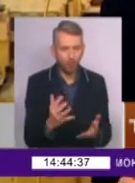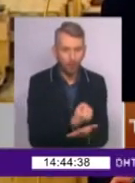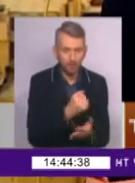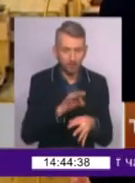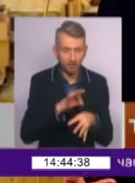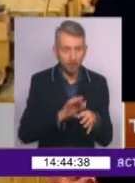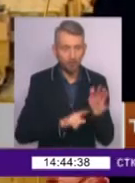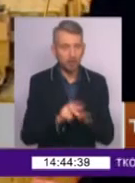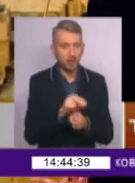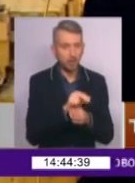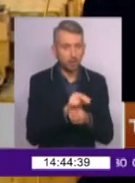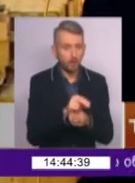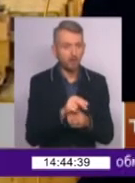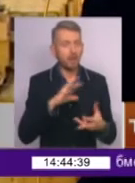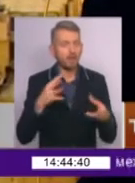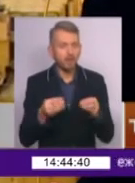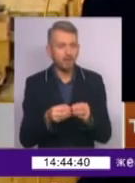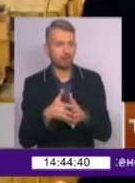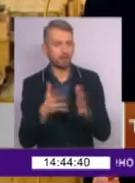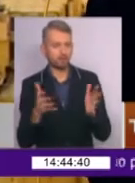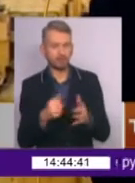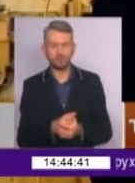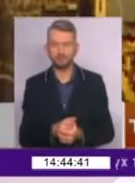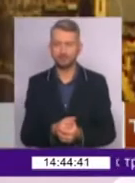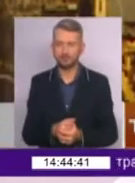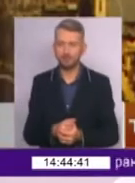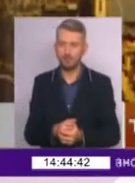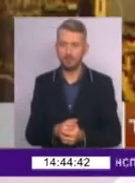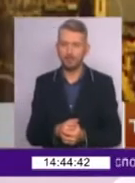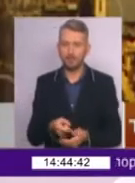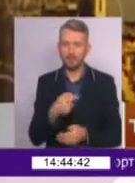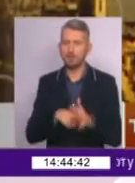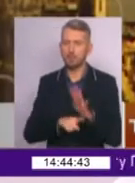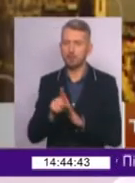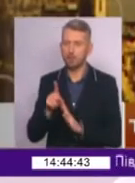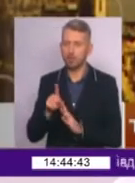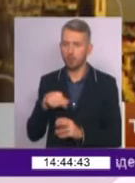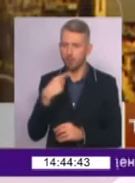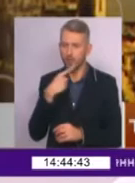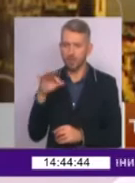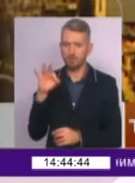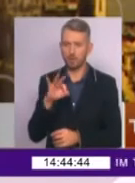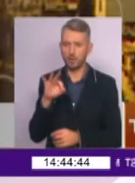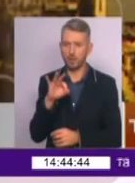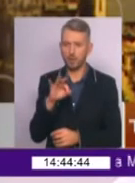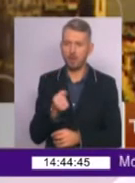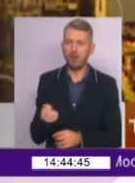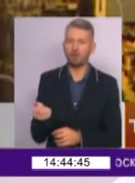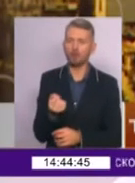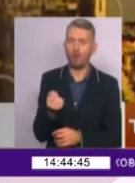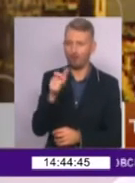лікування, тим ймовірність мати наслідки більша. Скажіть, будь ласка, ми на початку передачі говорили про носіїв,